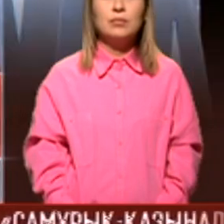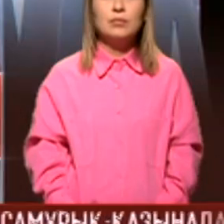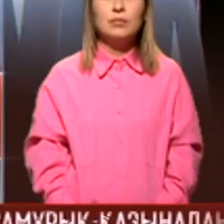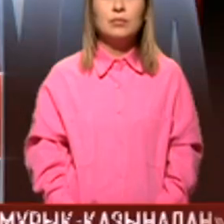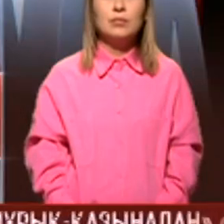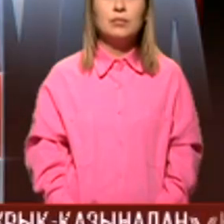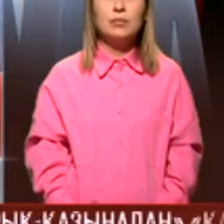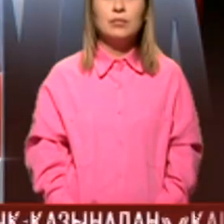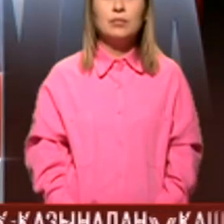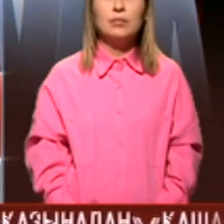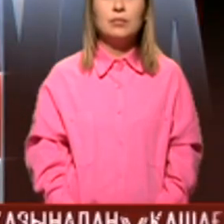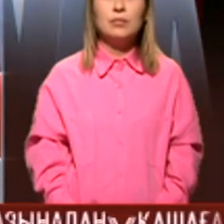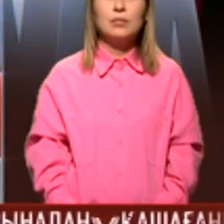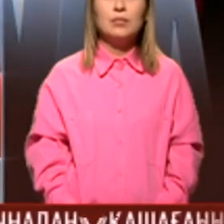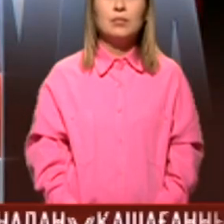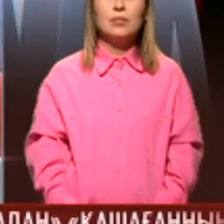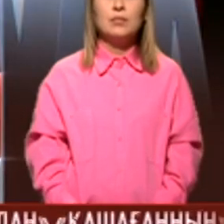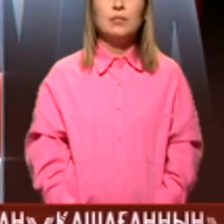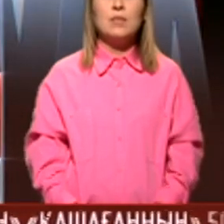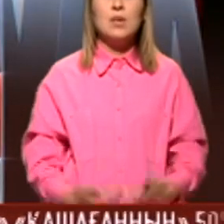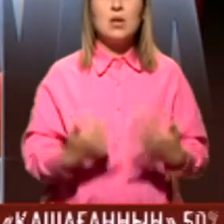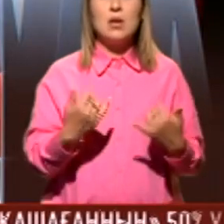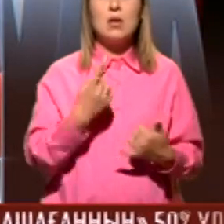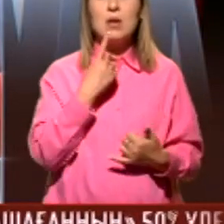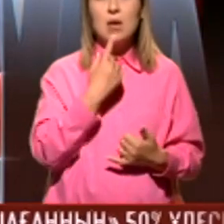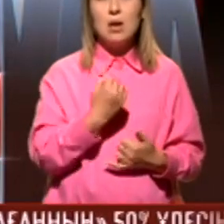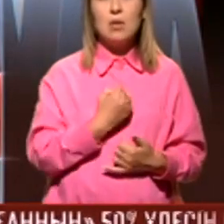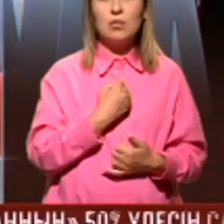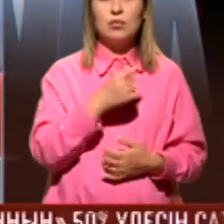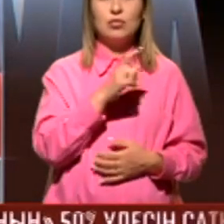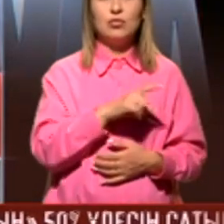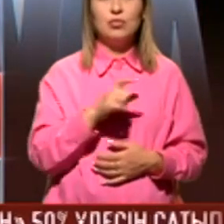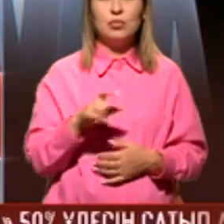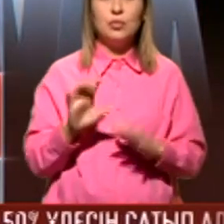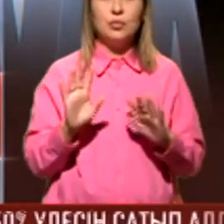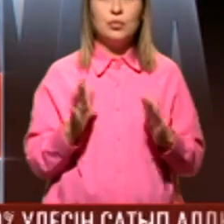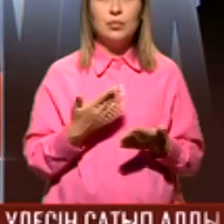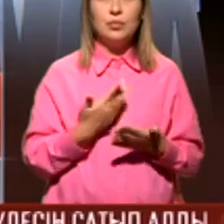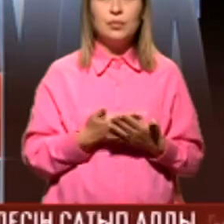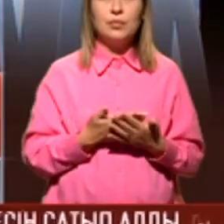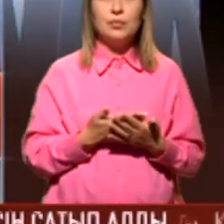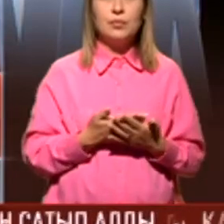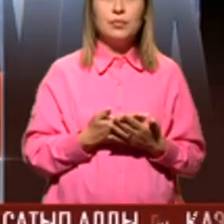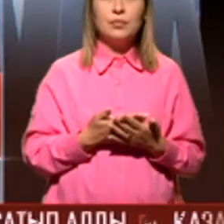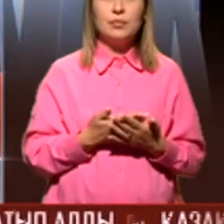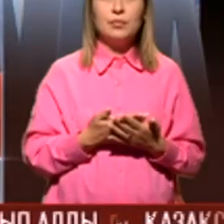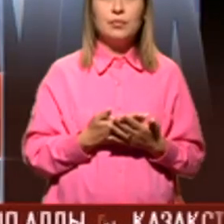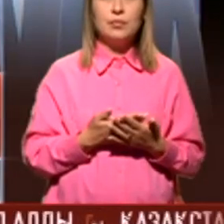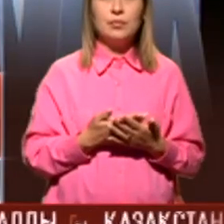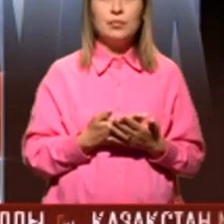Әрине, қазіргі қарулы күштердің жағдайы біздің оны